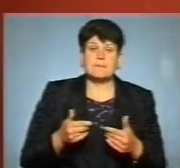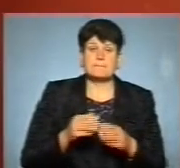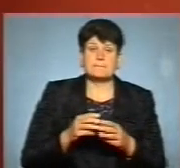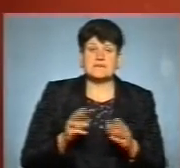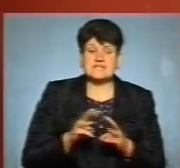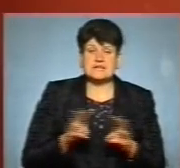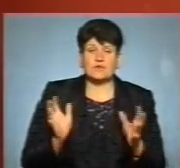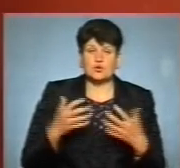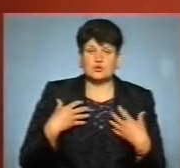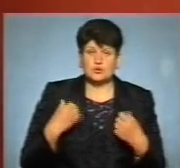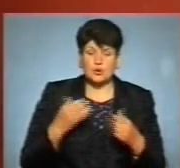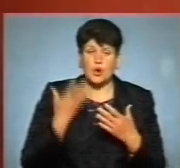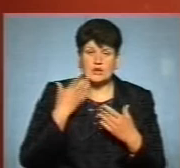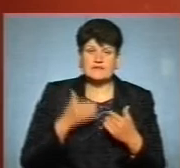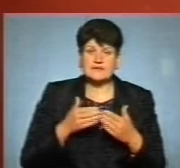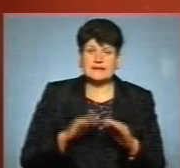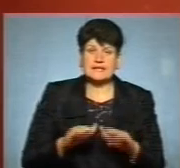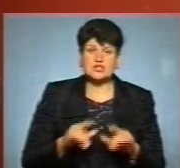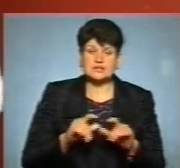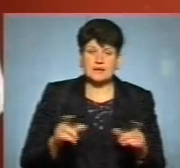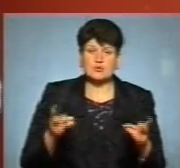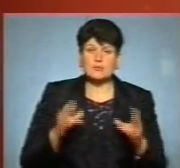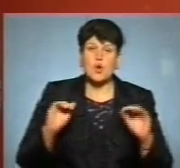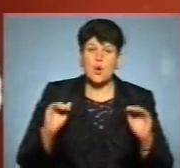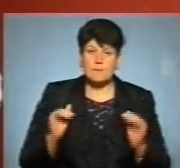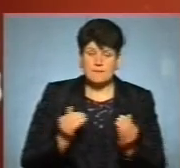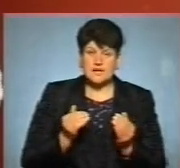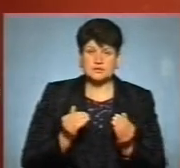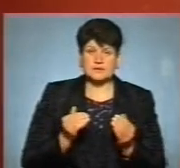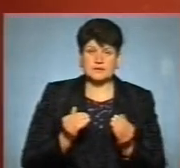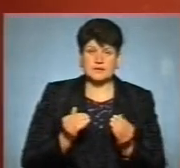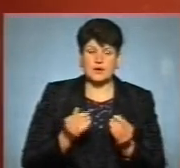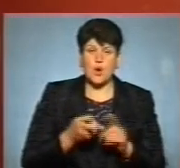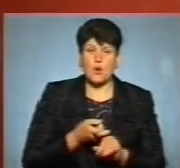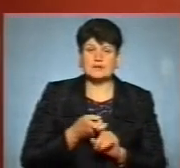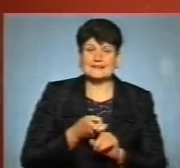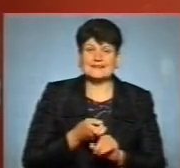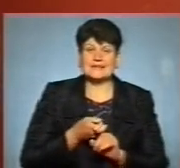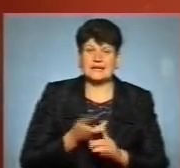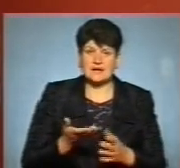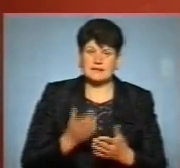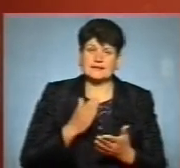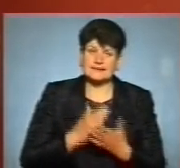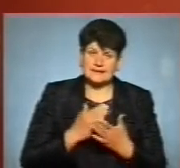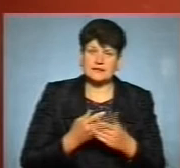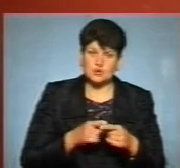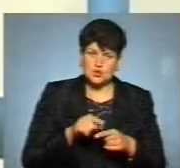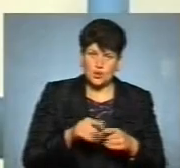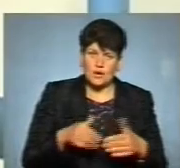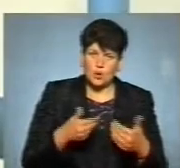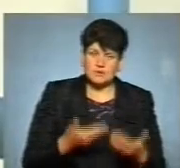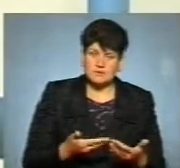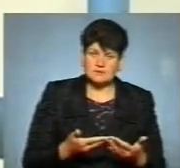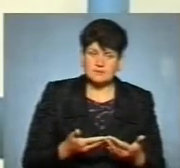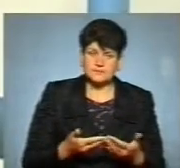коли відкриваються навіть дитячі садки, потрібно обмежити тактильний контакт. Чи щодо цього є відповідні рекомендації?